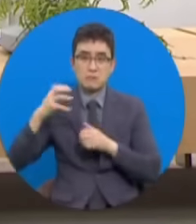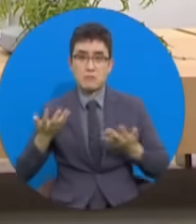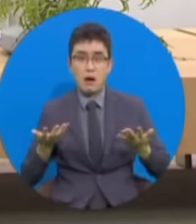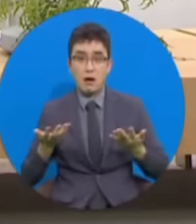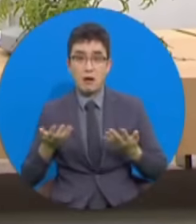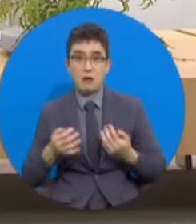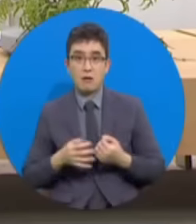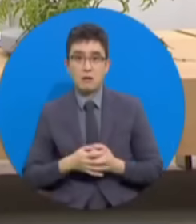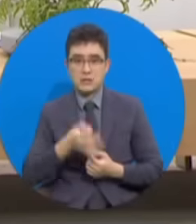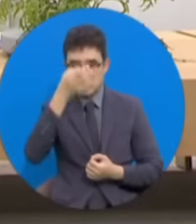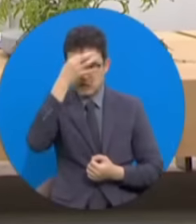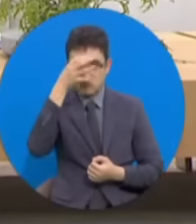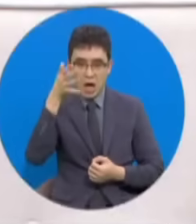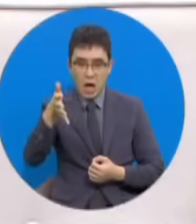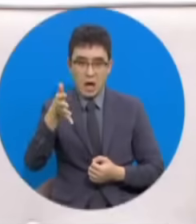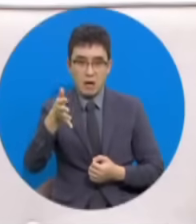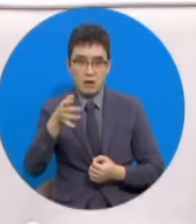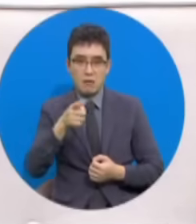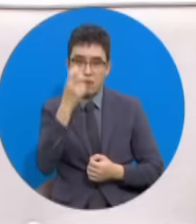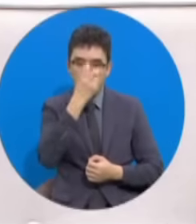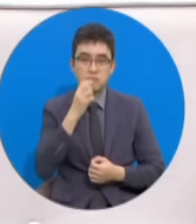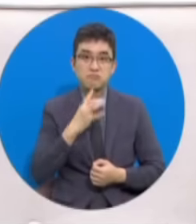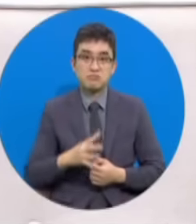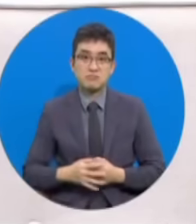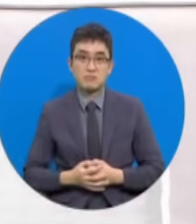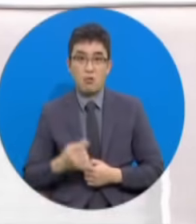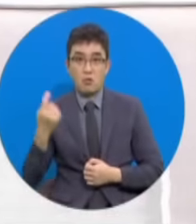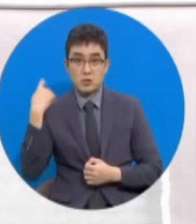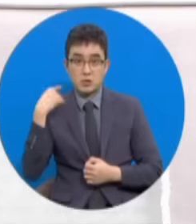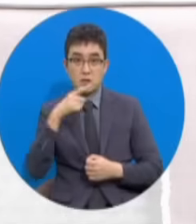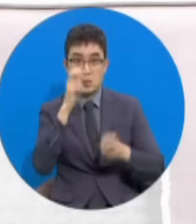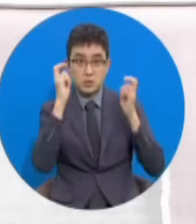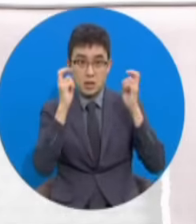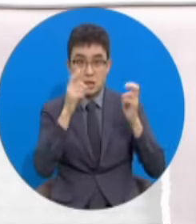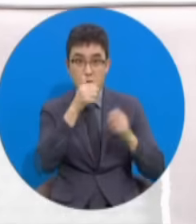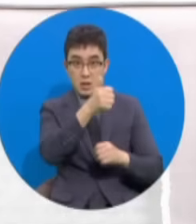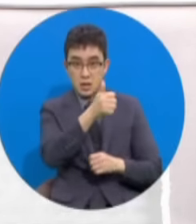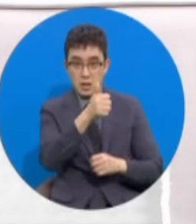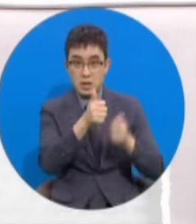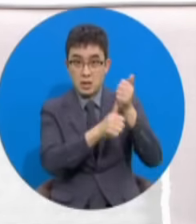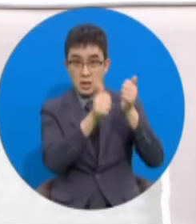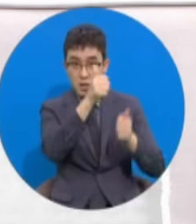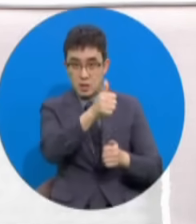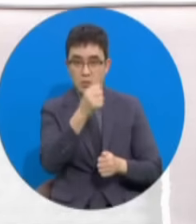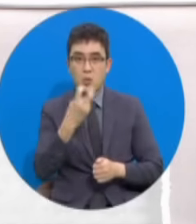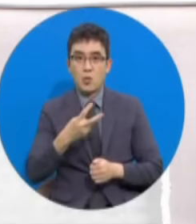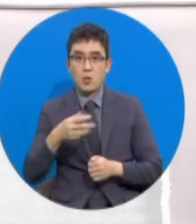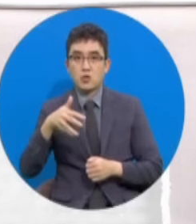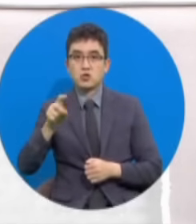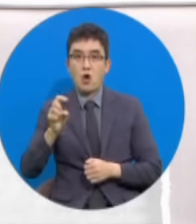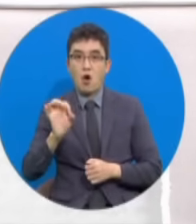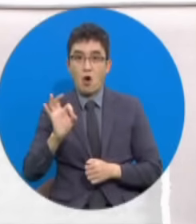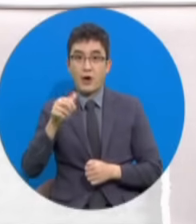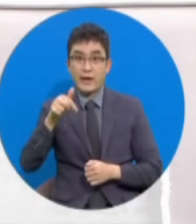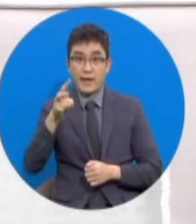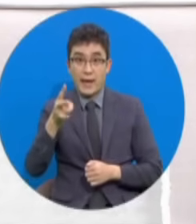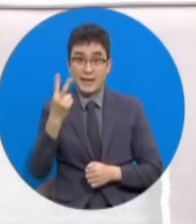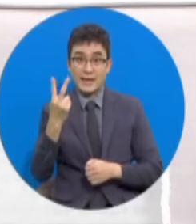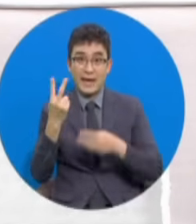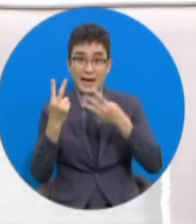보십니까? 아니요, 어제 이제 설계업체 예. 그리고 청계리 주민 이런 분이 나와서 얘기했는데 굉장히 설득력 있다고